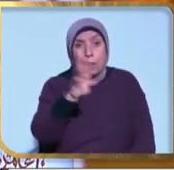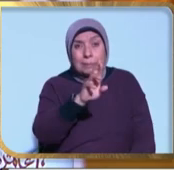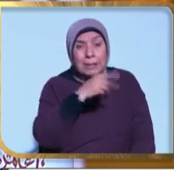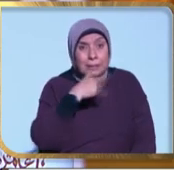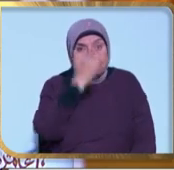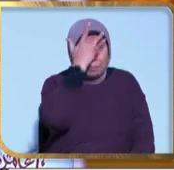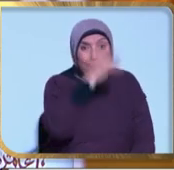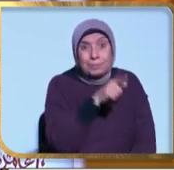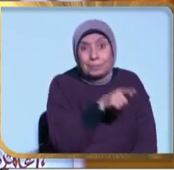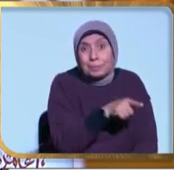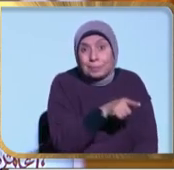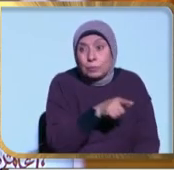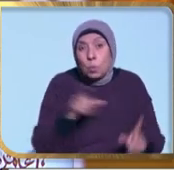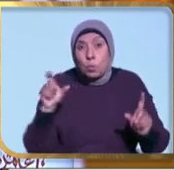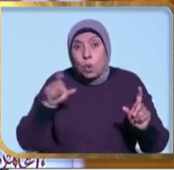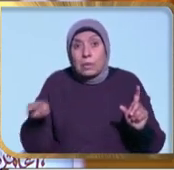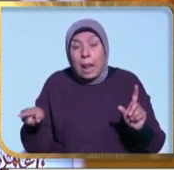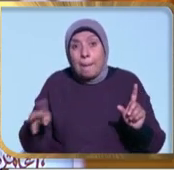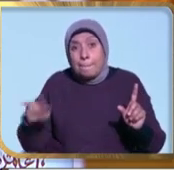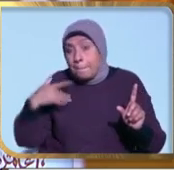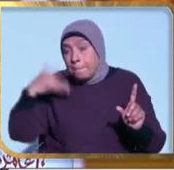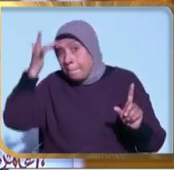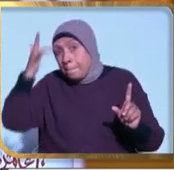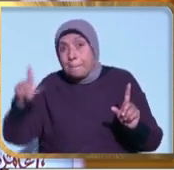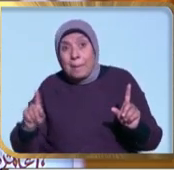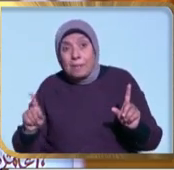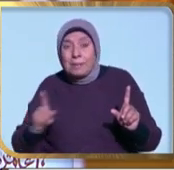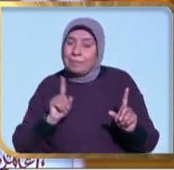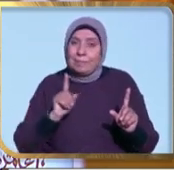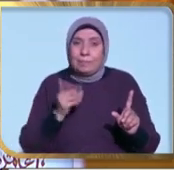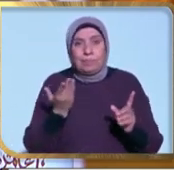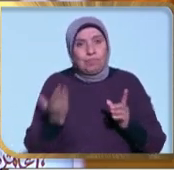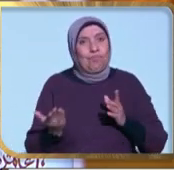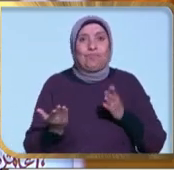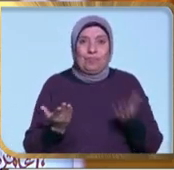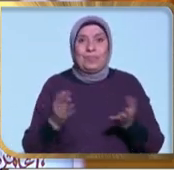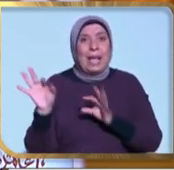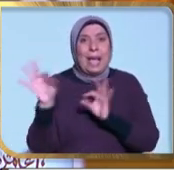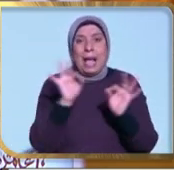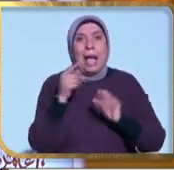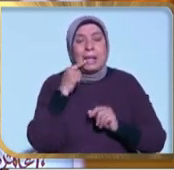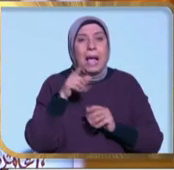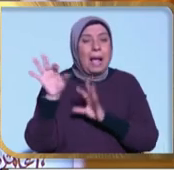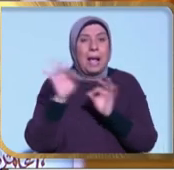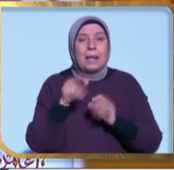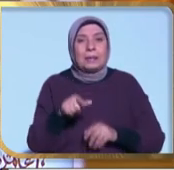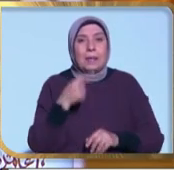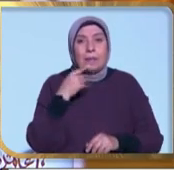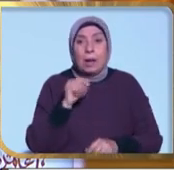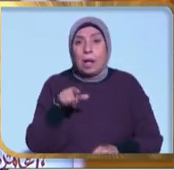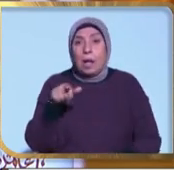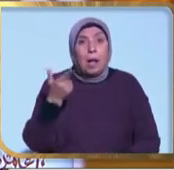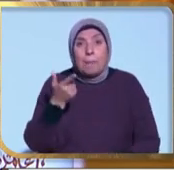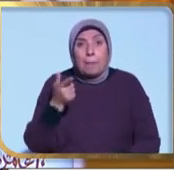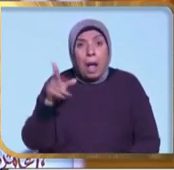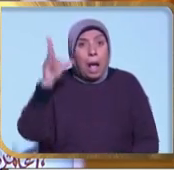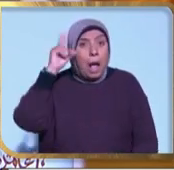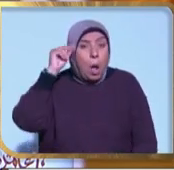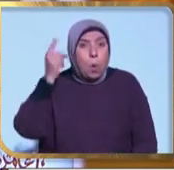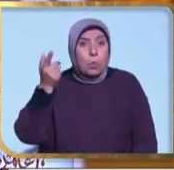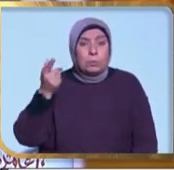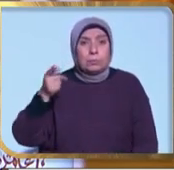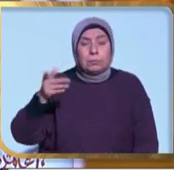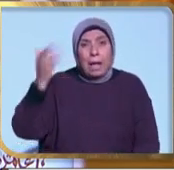لك المعنيين انه انت النهارده دول بواليه ناس قاتلوكم واخرجو من